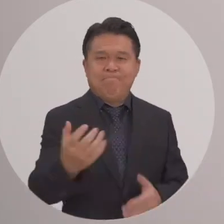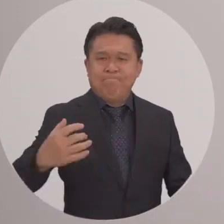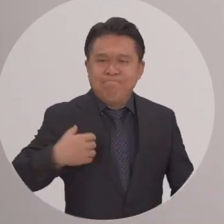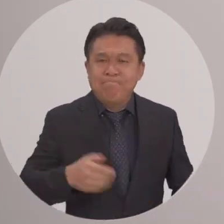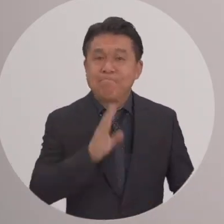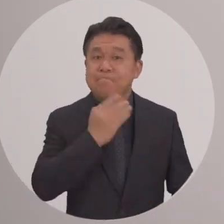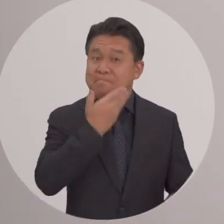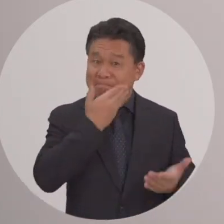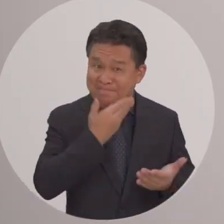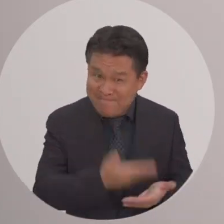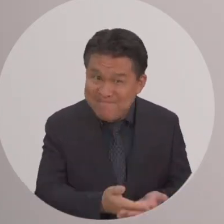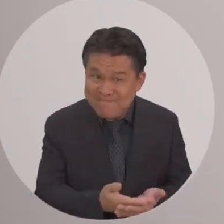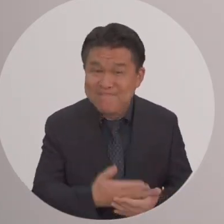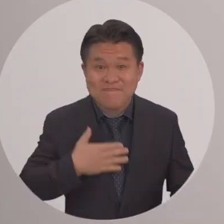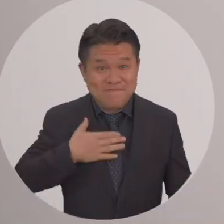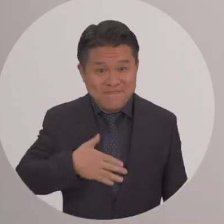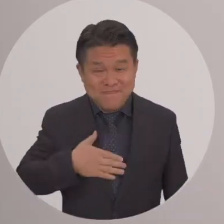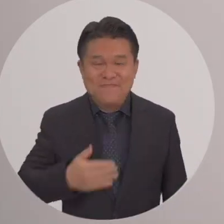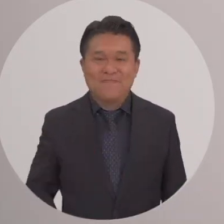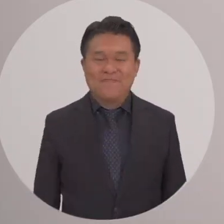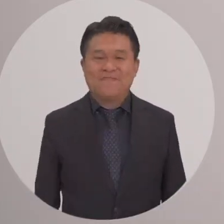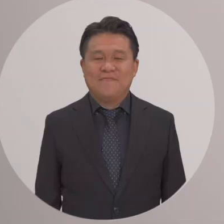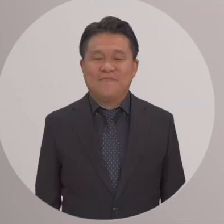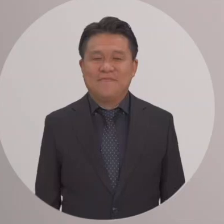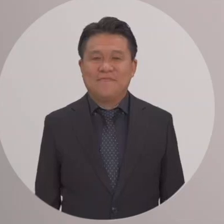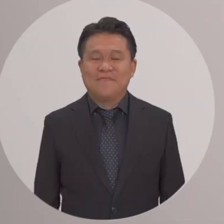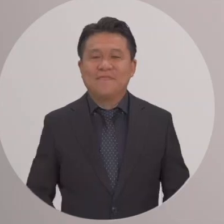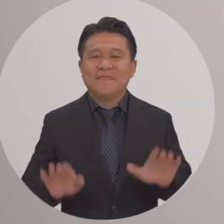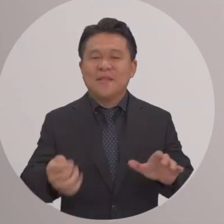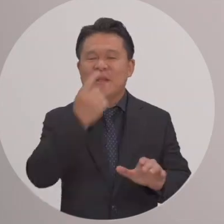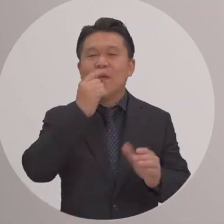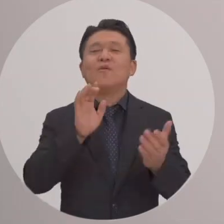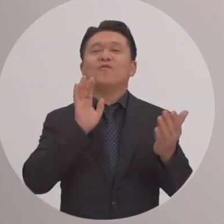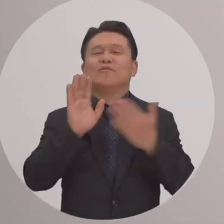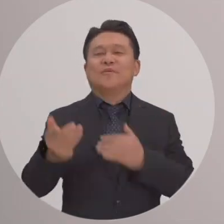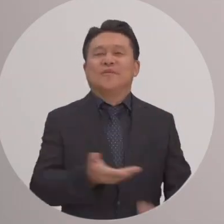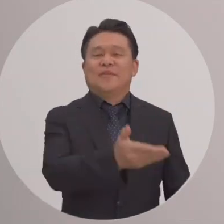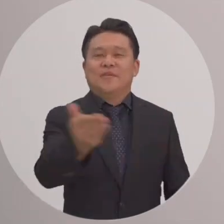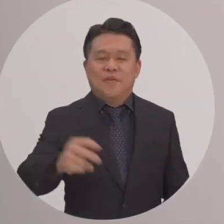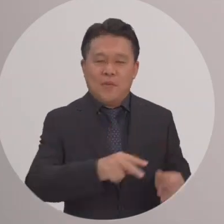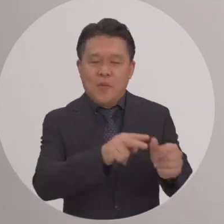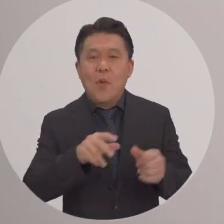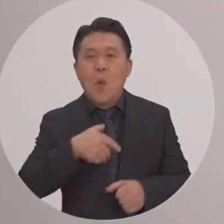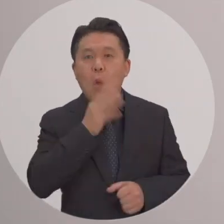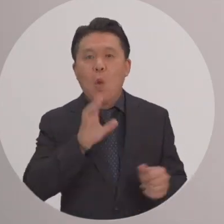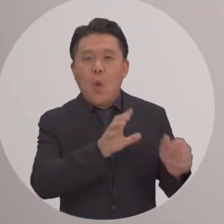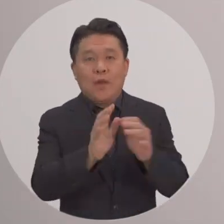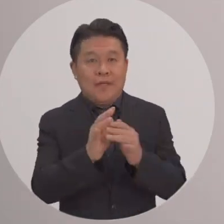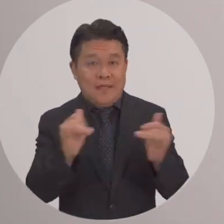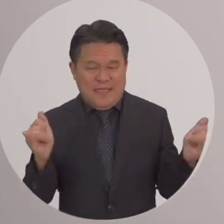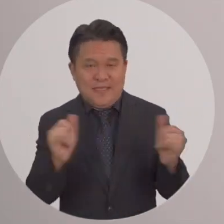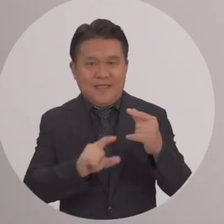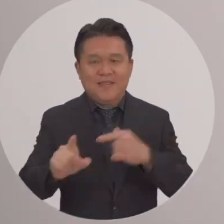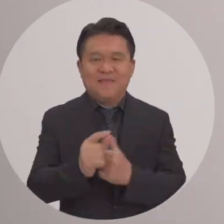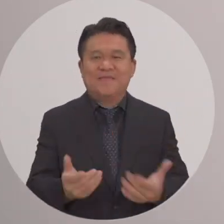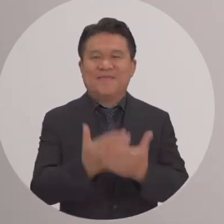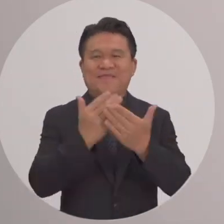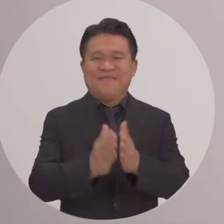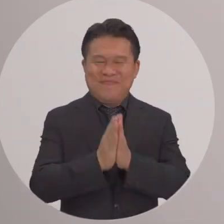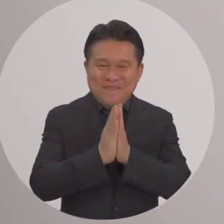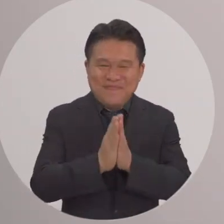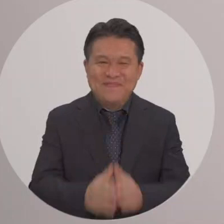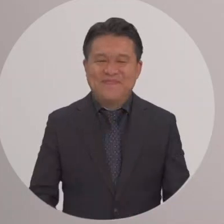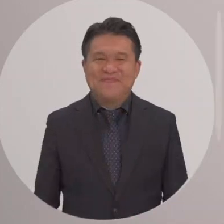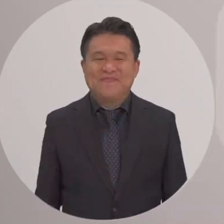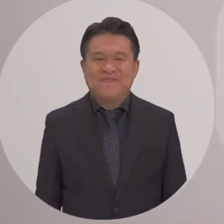여러분의 역할이 얼마나 중요한지 알게 되셨죠? 이 교육을 통해 여러분이 요양보호사로 한 발 더 성장할 수 있길